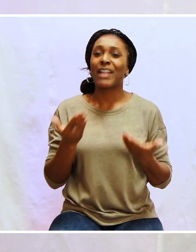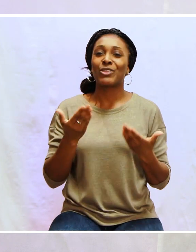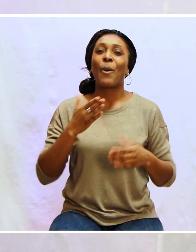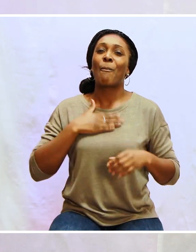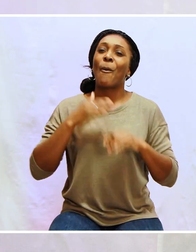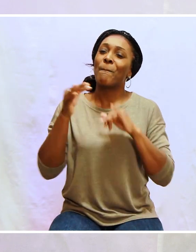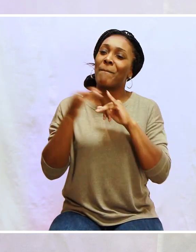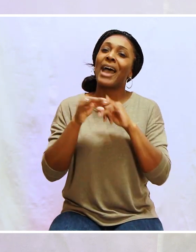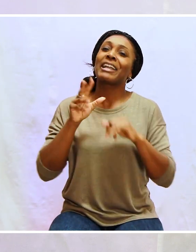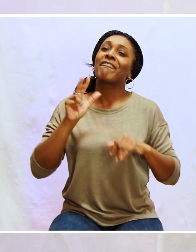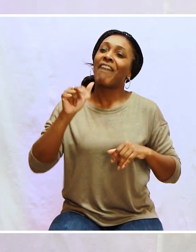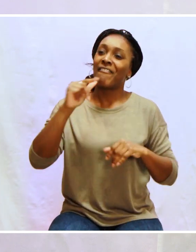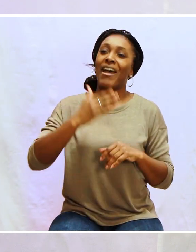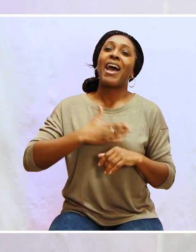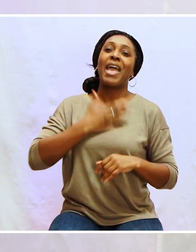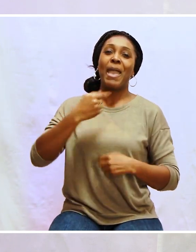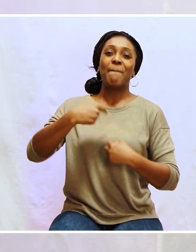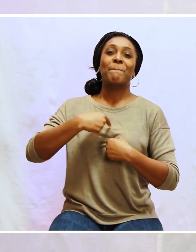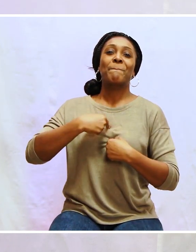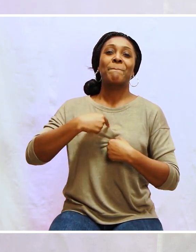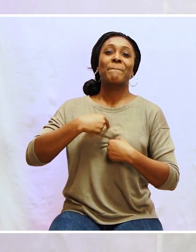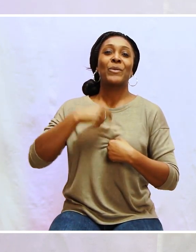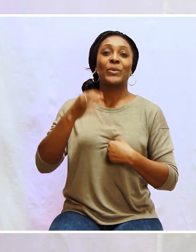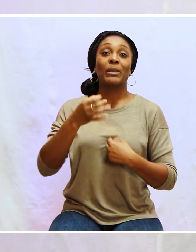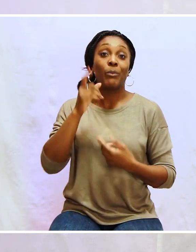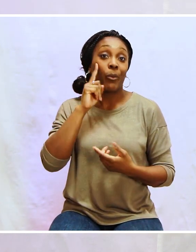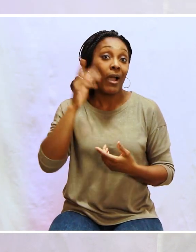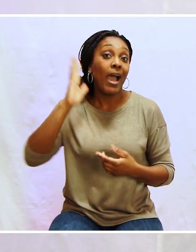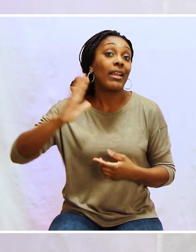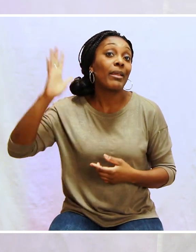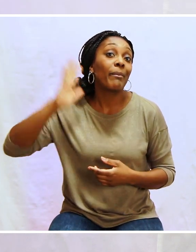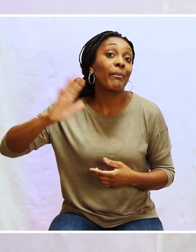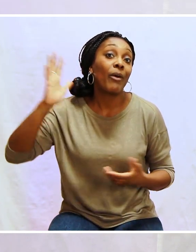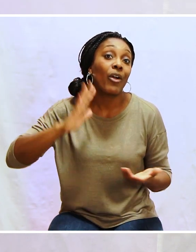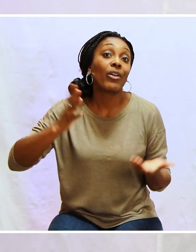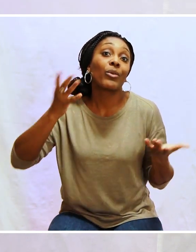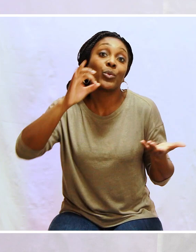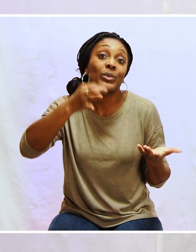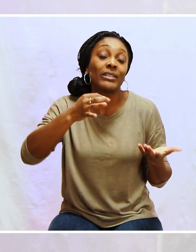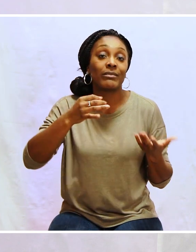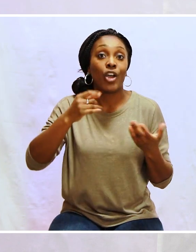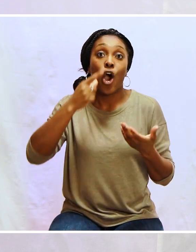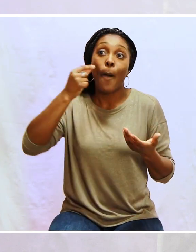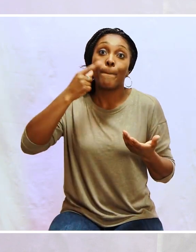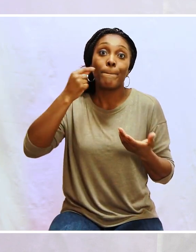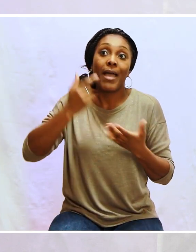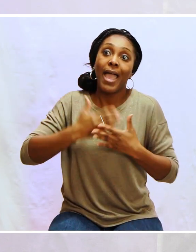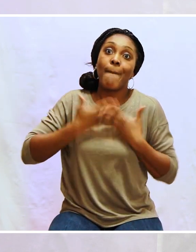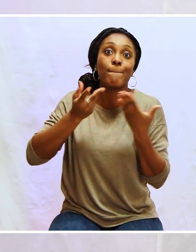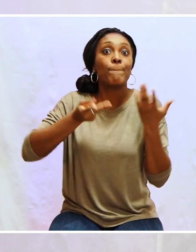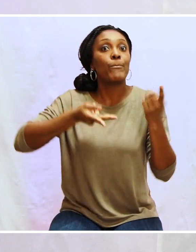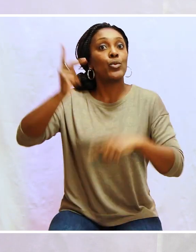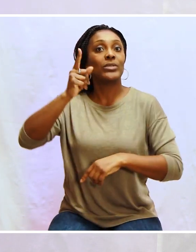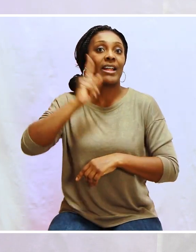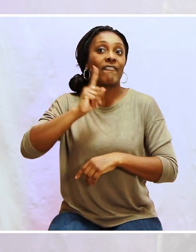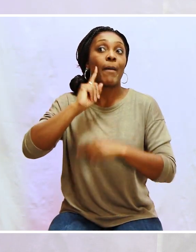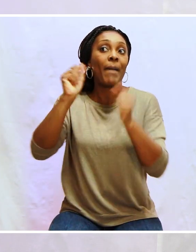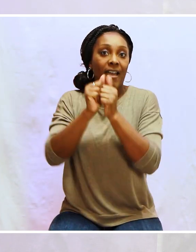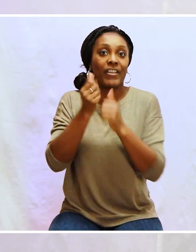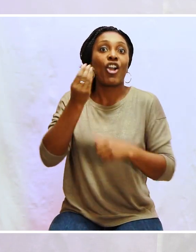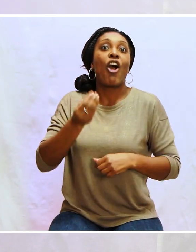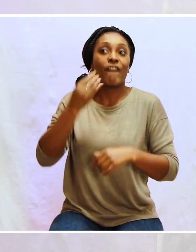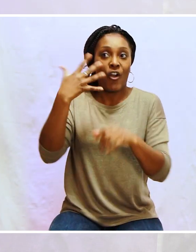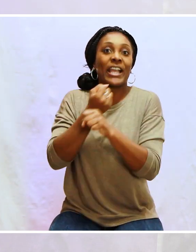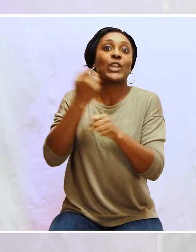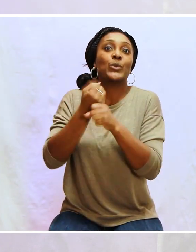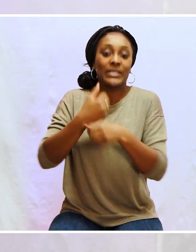mari va m'aimer, parce que à l'époque, eh bien c'était comme ça que les choses se faisaient. Les maris aimaient particulièrement les femmes qui pouvaient